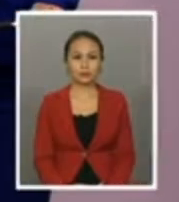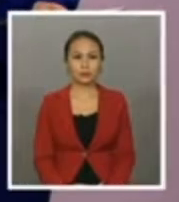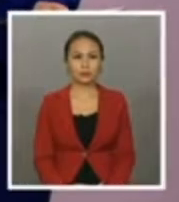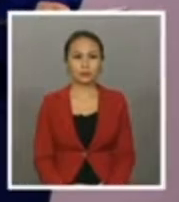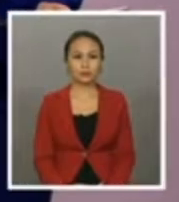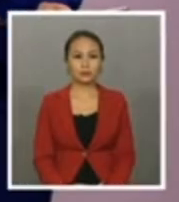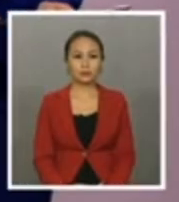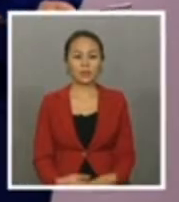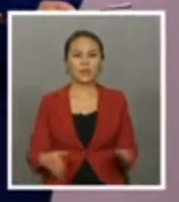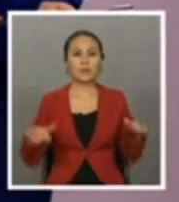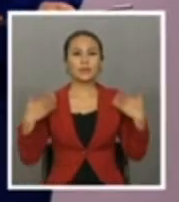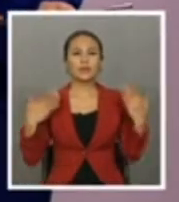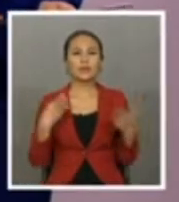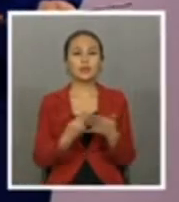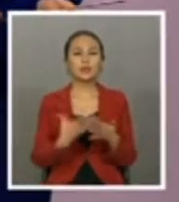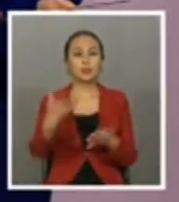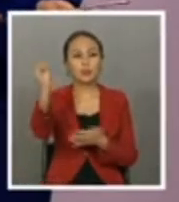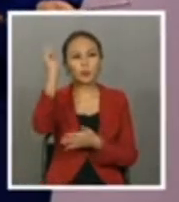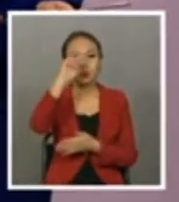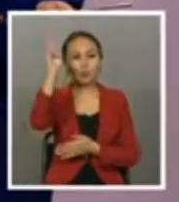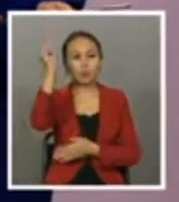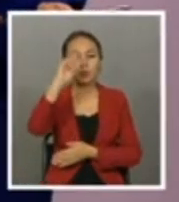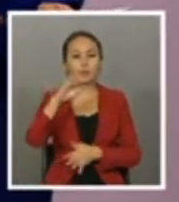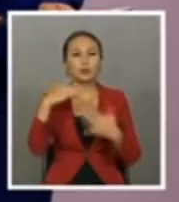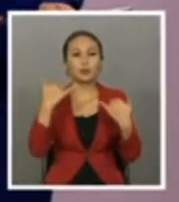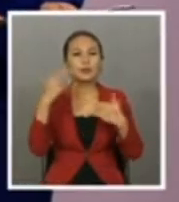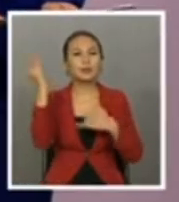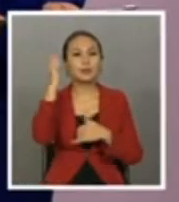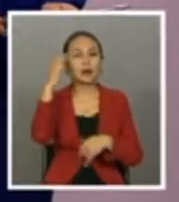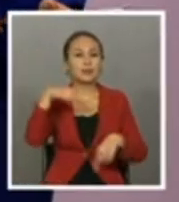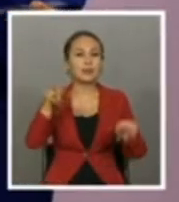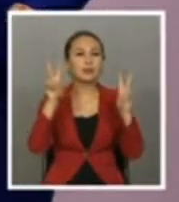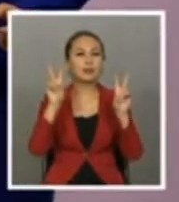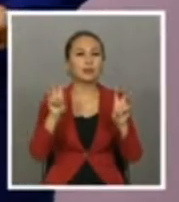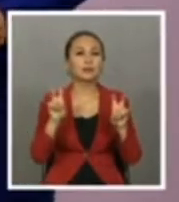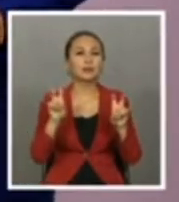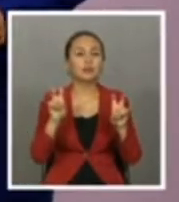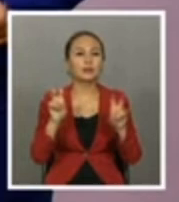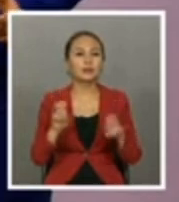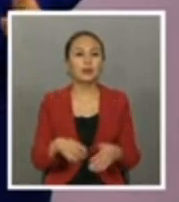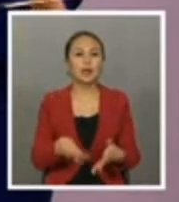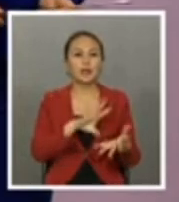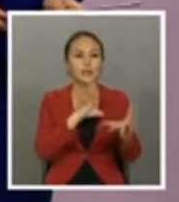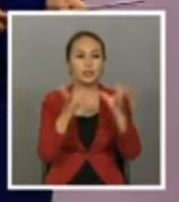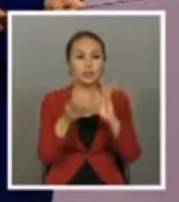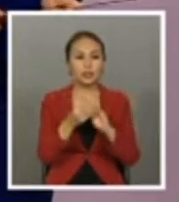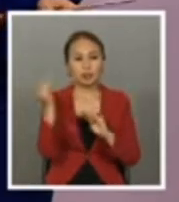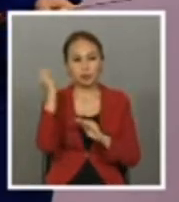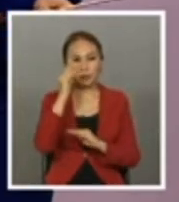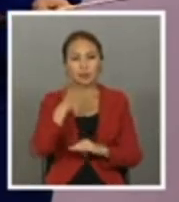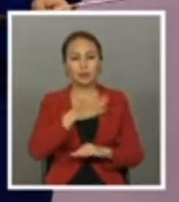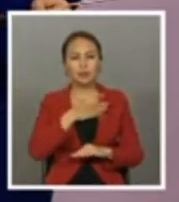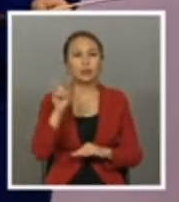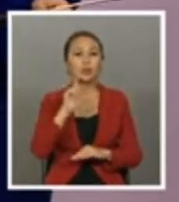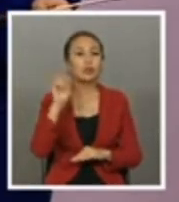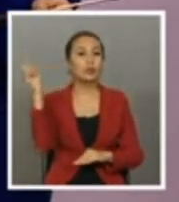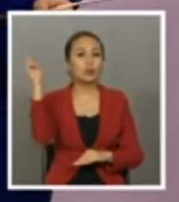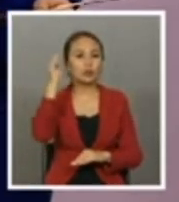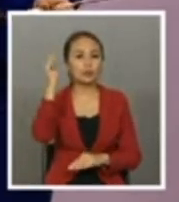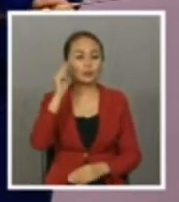Сәлеметсіңдер ме, құрметті оқушылар? Бүгінгі сабағымыздың тақырыбы – нәтиже сабақ. Мен не